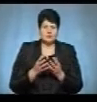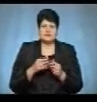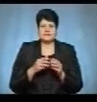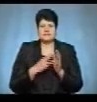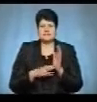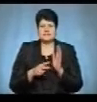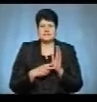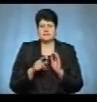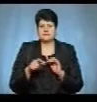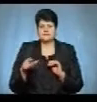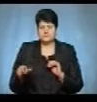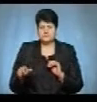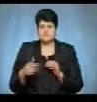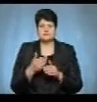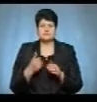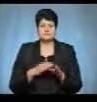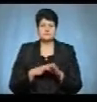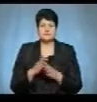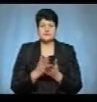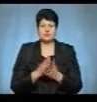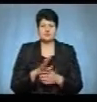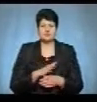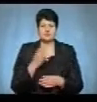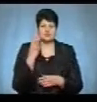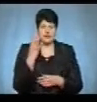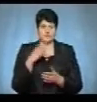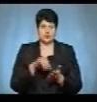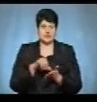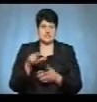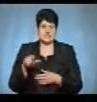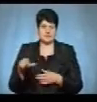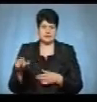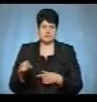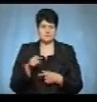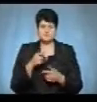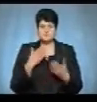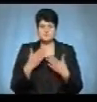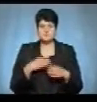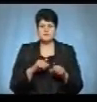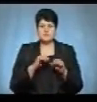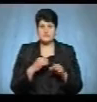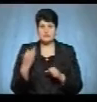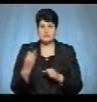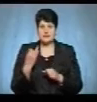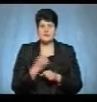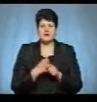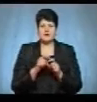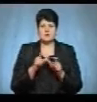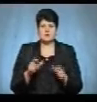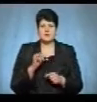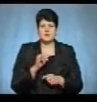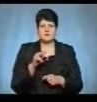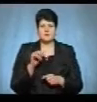87 осіб. Від виконавчої служби було четверо представників. З ними спілкувався захисник інтересів аптеки Іван